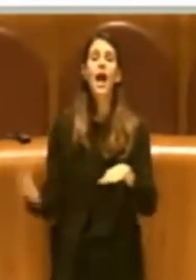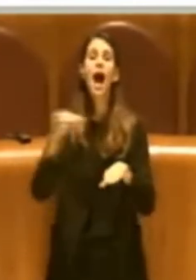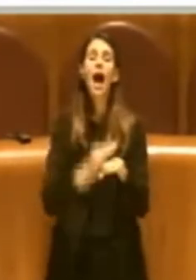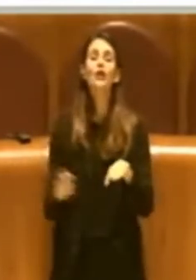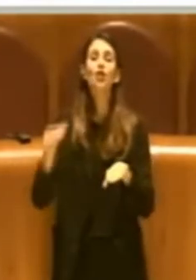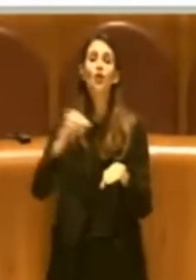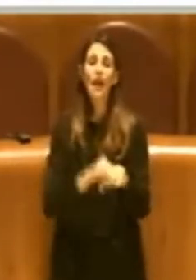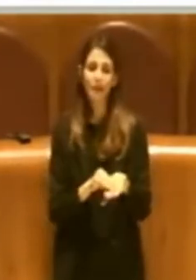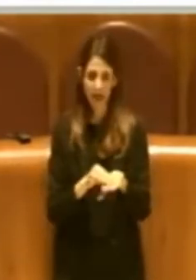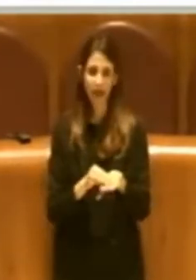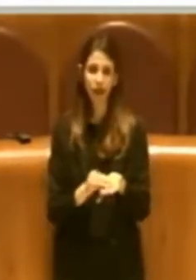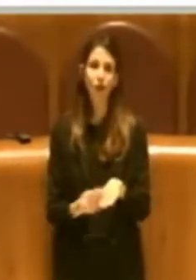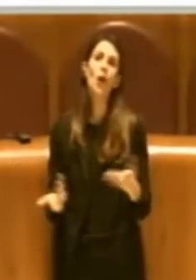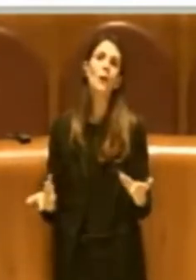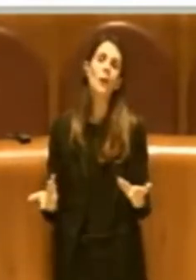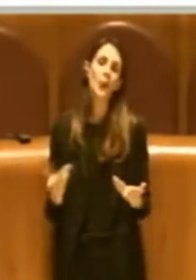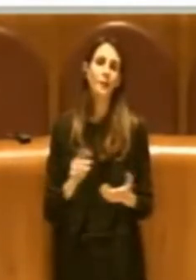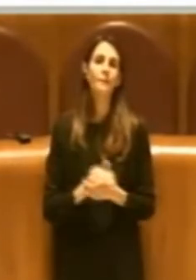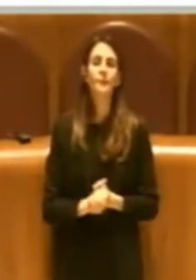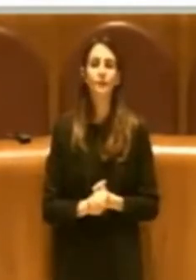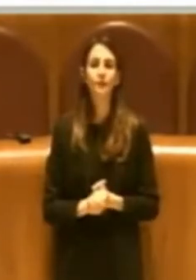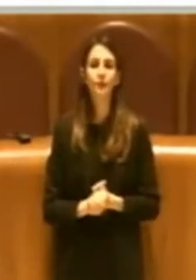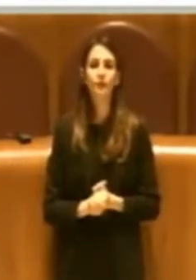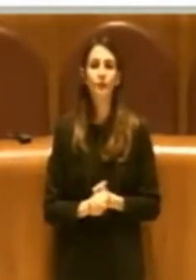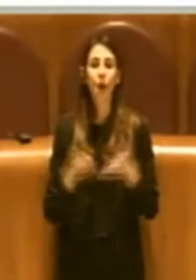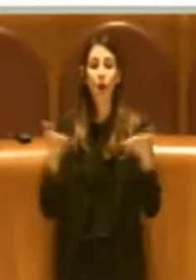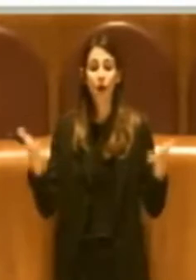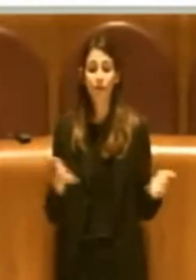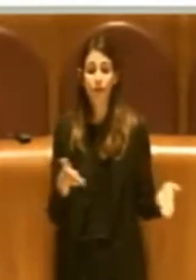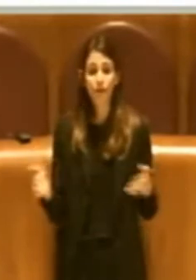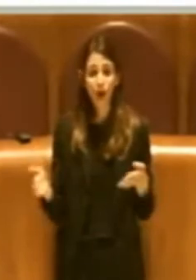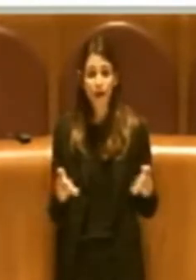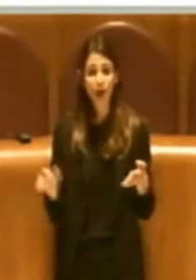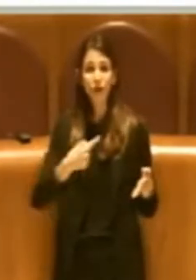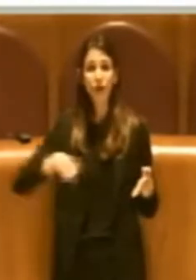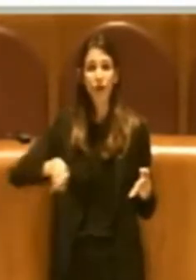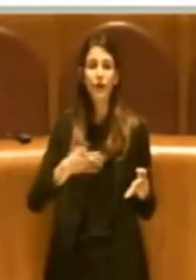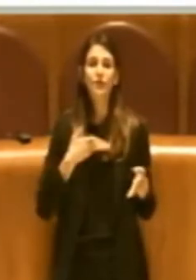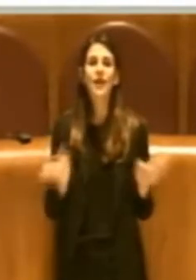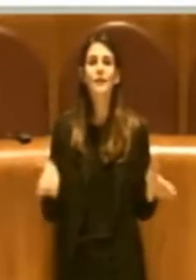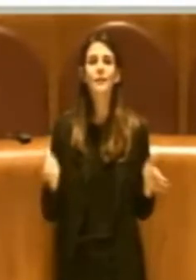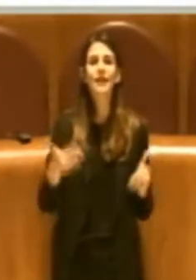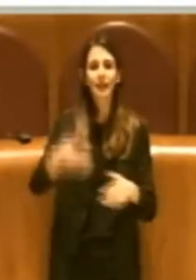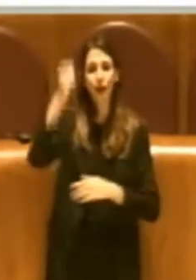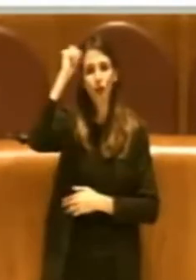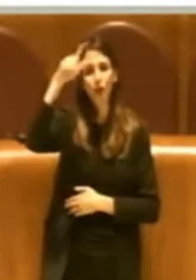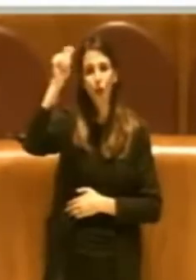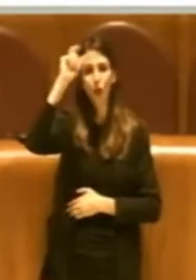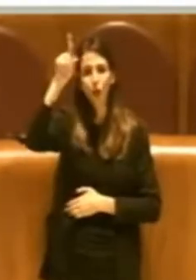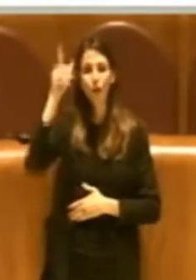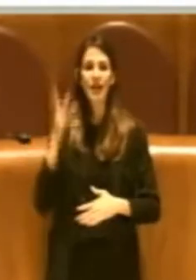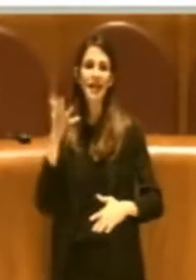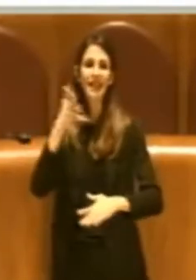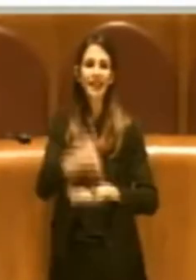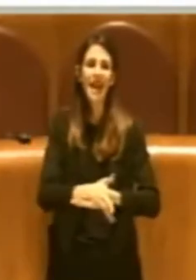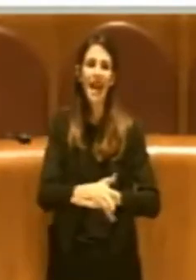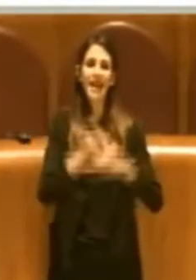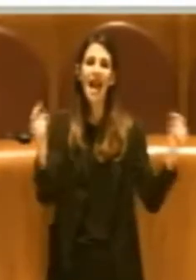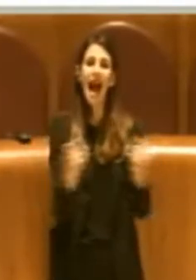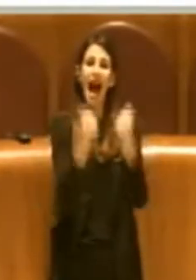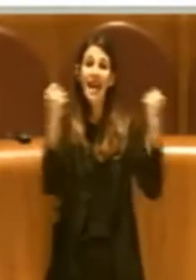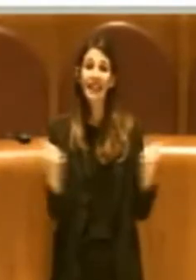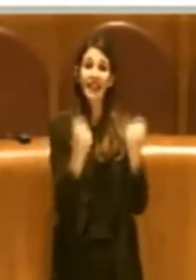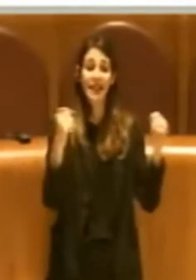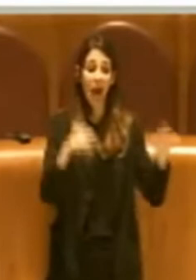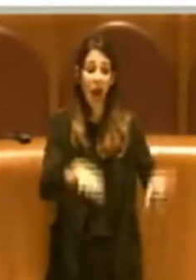un'interpretazione più chiara per tutti gli uffici. In questo momento, insomma, noi abbiamo il Dipartimento Cultura che sta intervenendo a sospendere delle attività